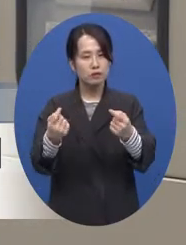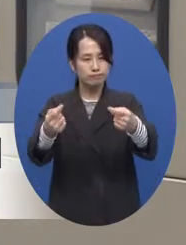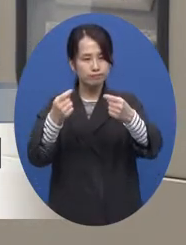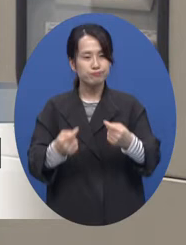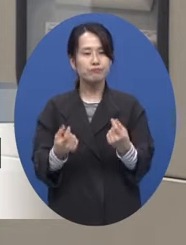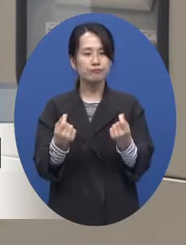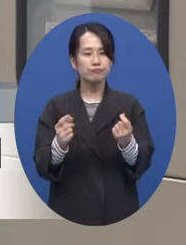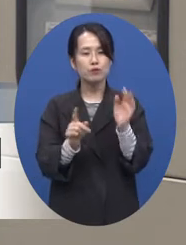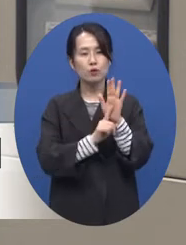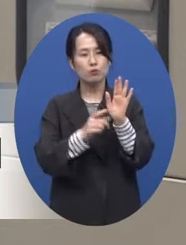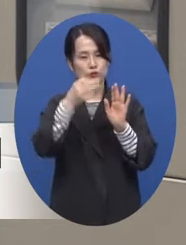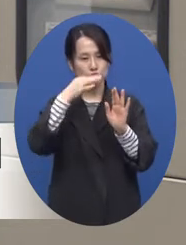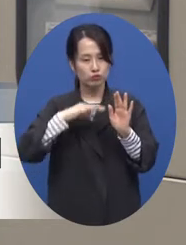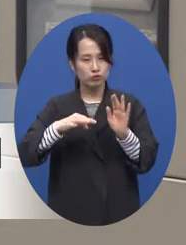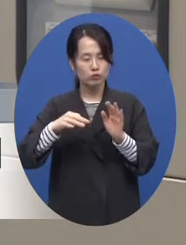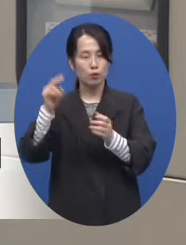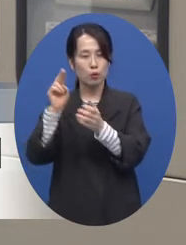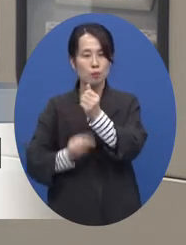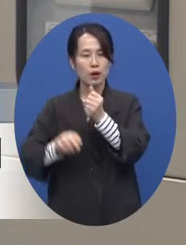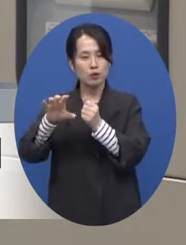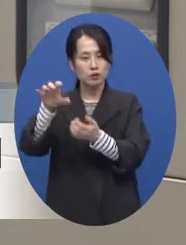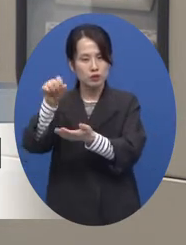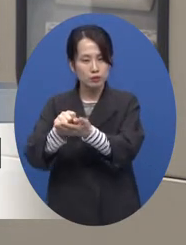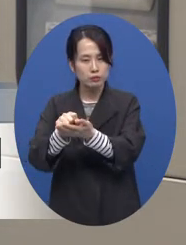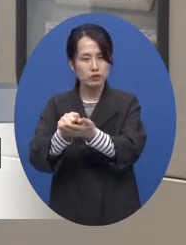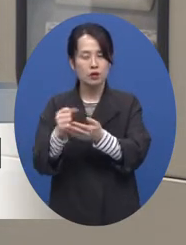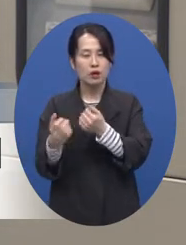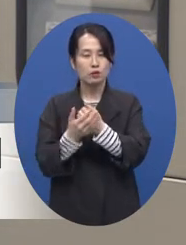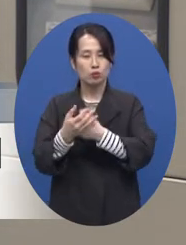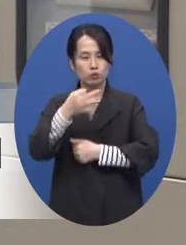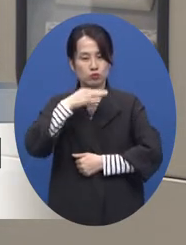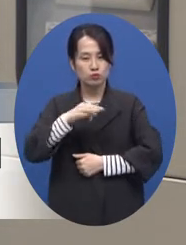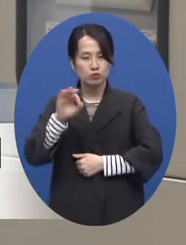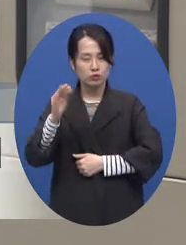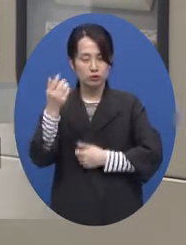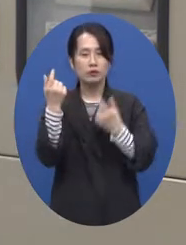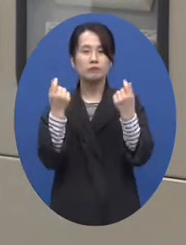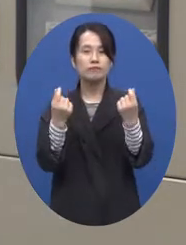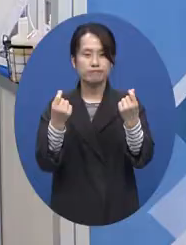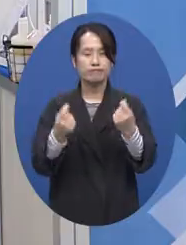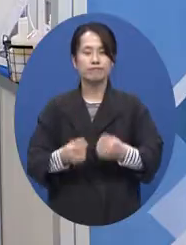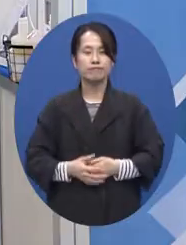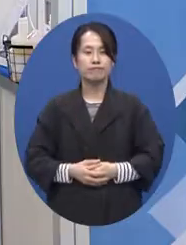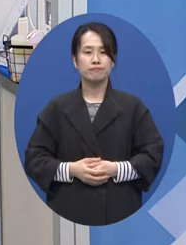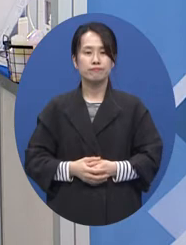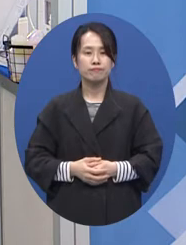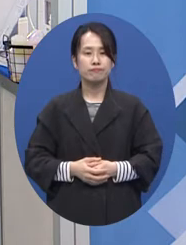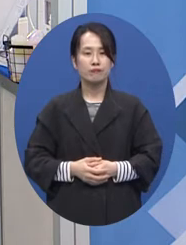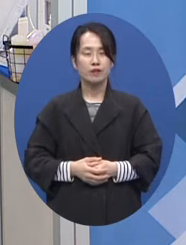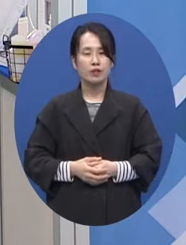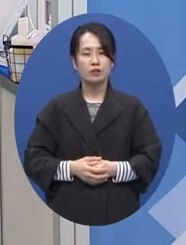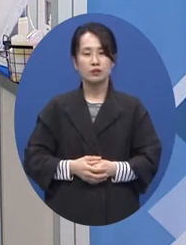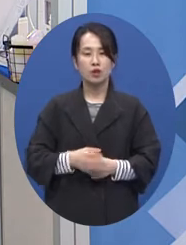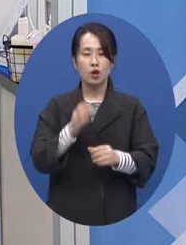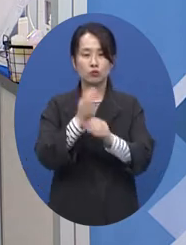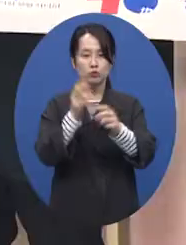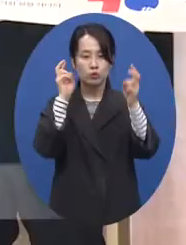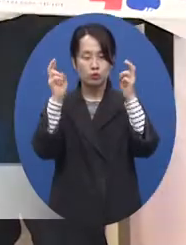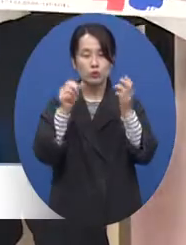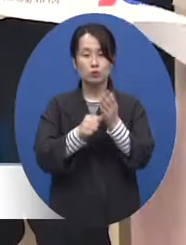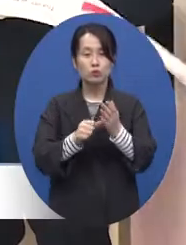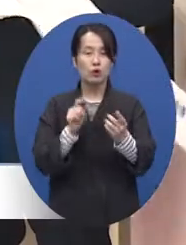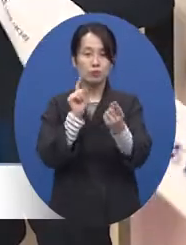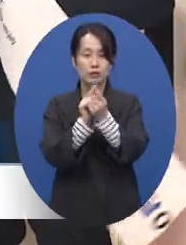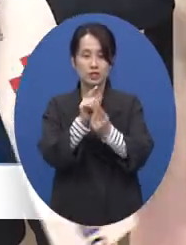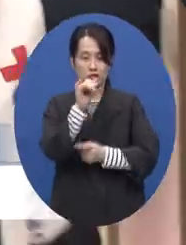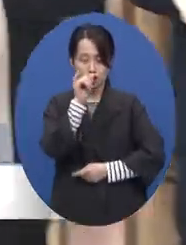비해서 이제 많으신 것 같아서, 홍보 효과라든지 판로 개척에는 많이 도움이 될것 같습니다. 알찬 중소기업 제품들을 만날 수